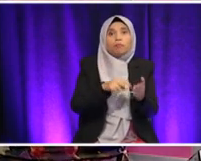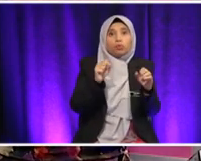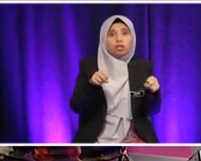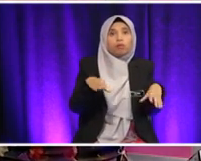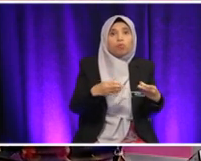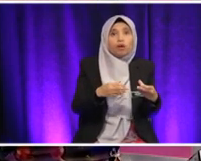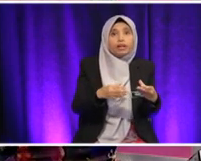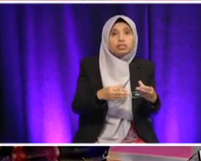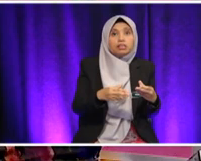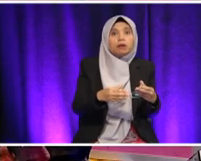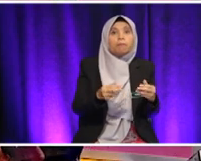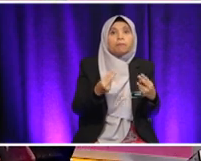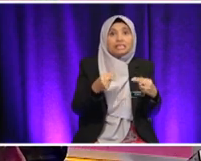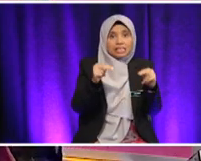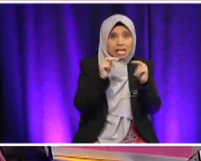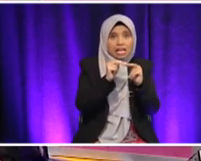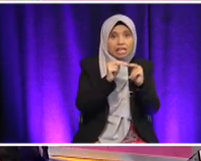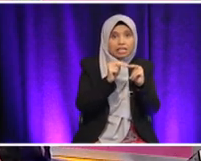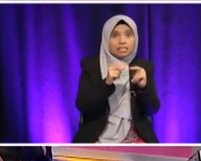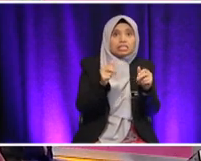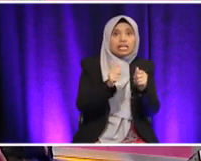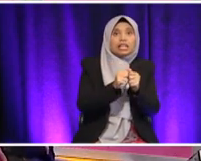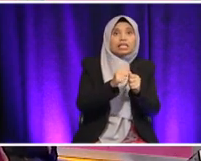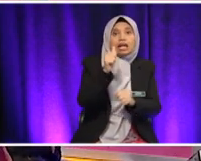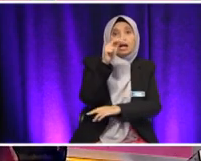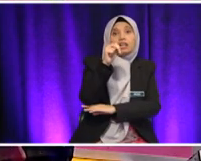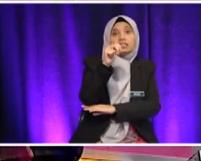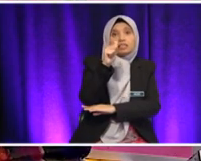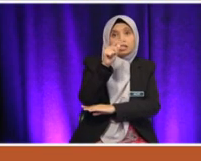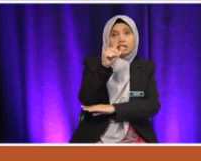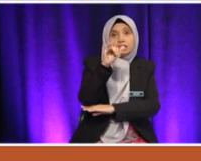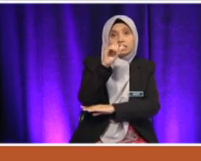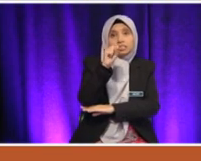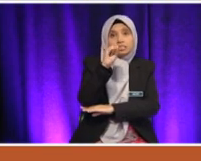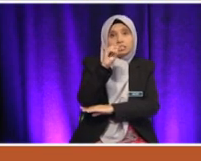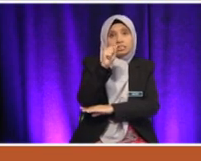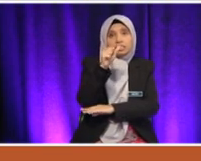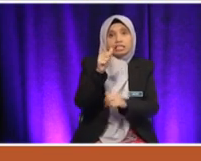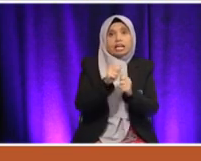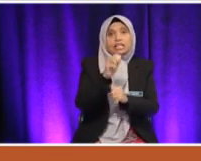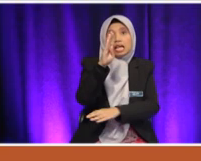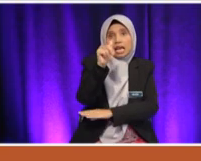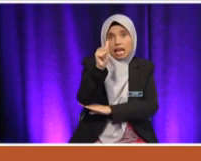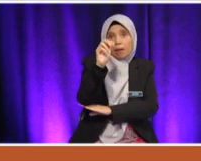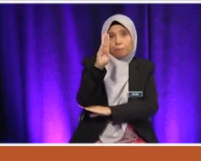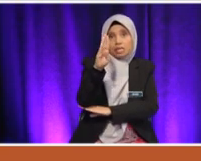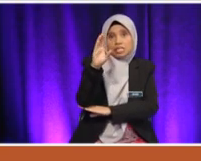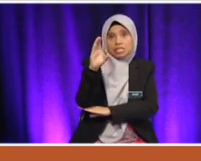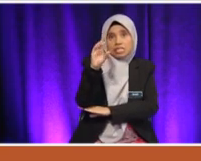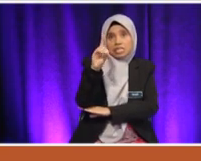dengan menilai keadaan Wage emas melalui analisis abcde gitu kalau kita